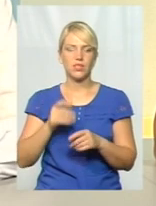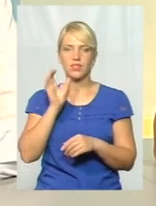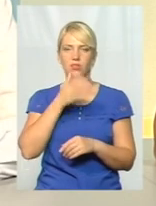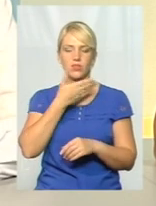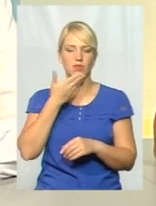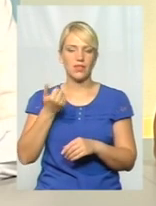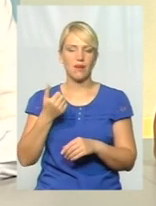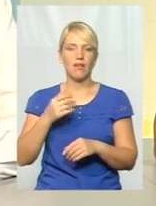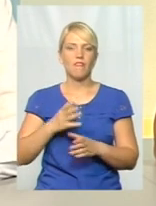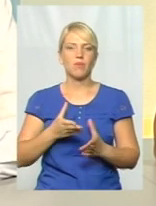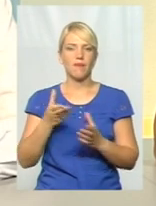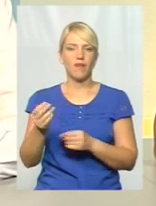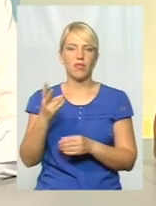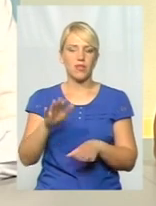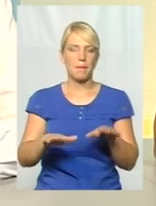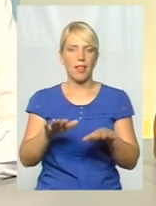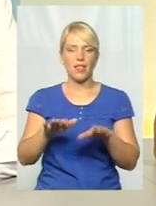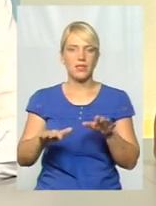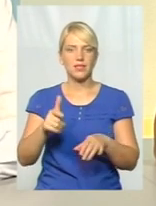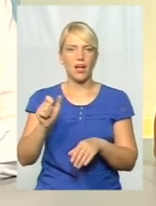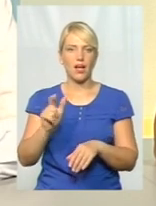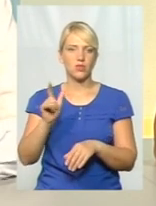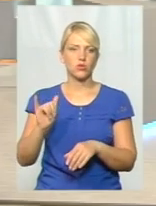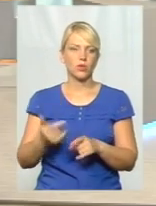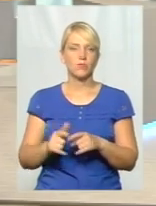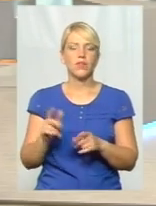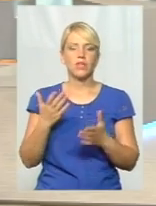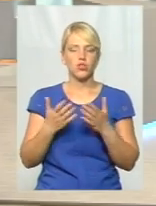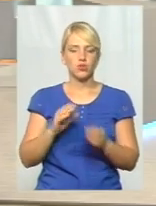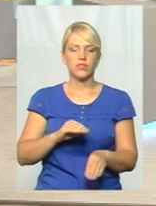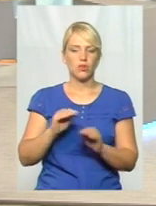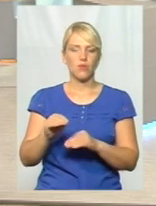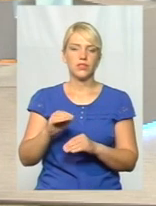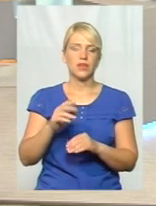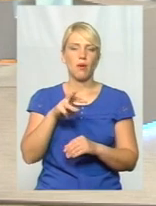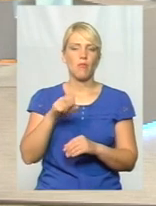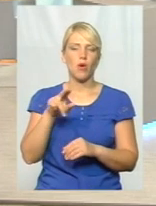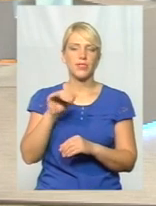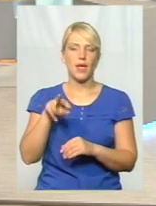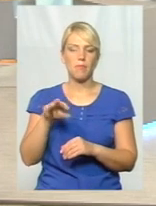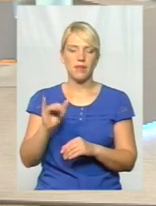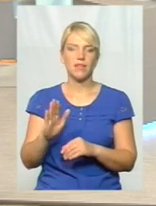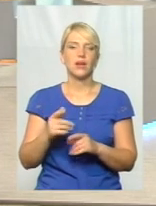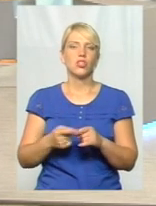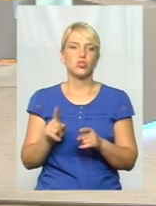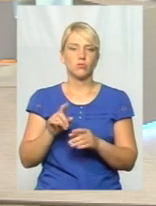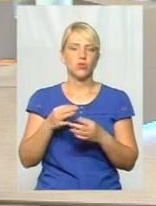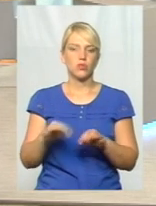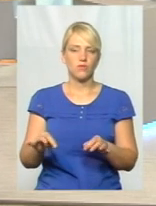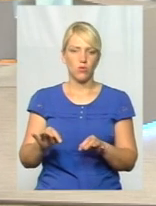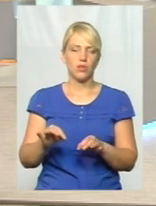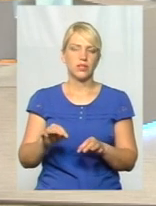І якщо основна мета дивитися встановлення модемів, щоб дозволити користувачеві балансувати на протязі